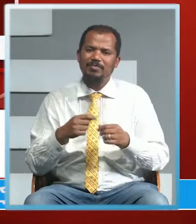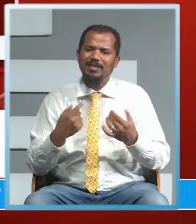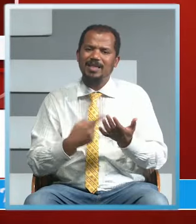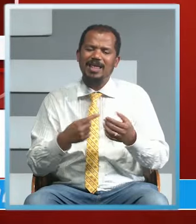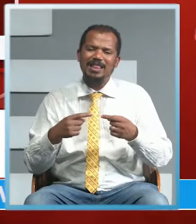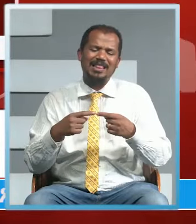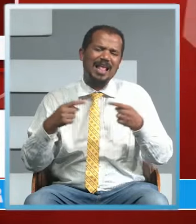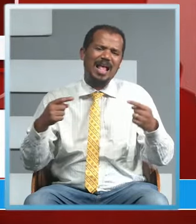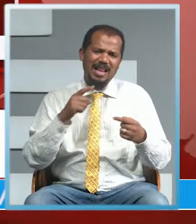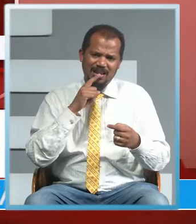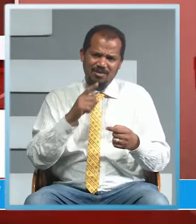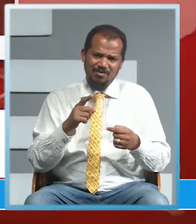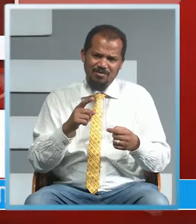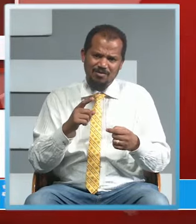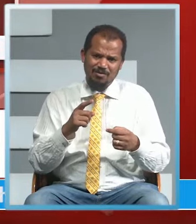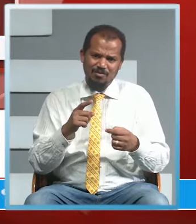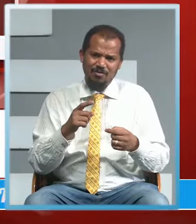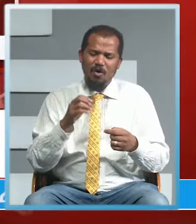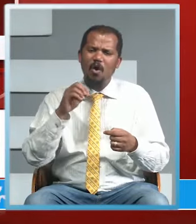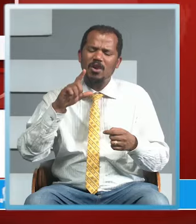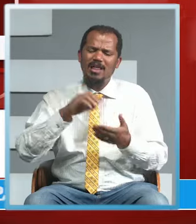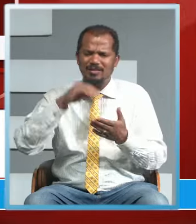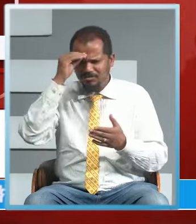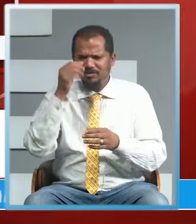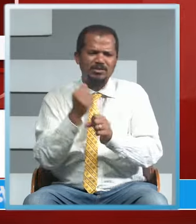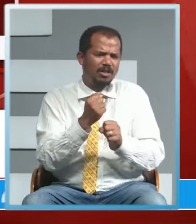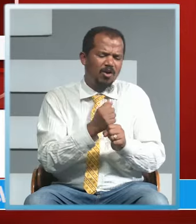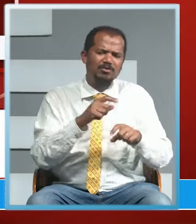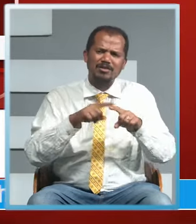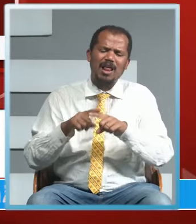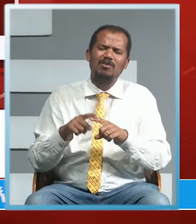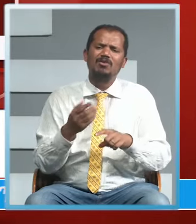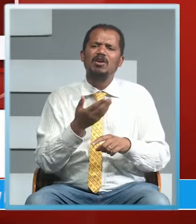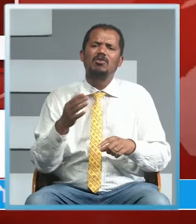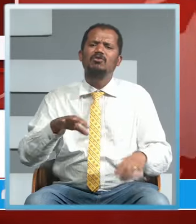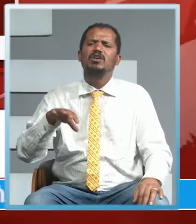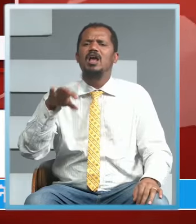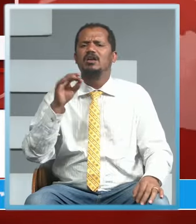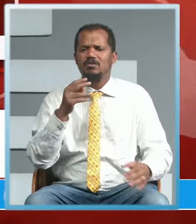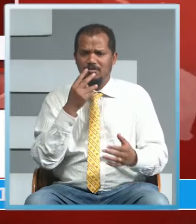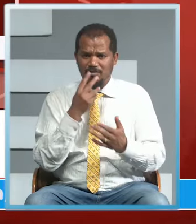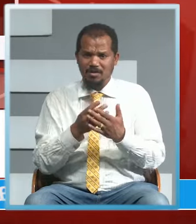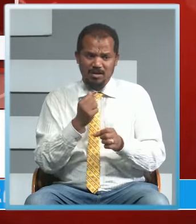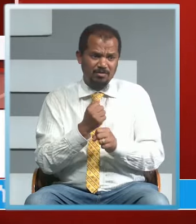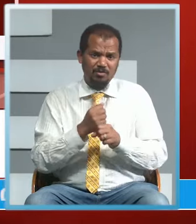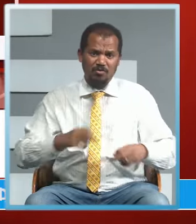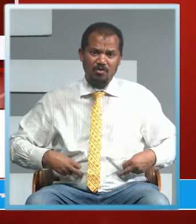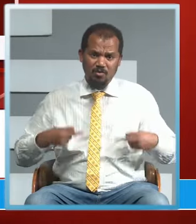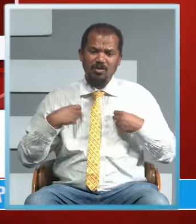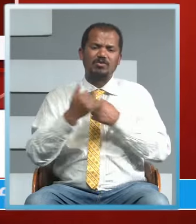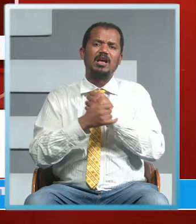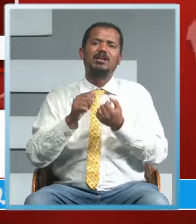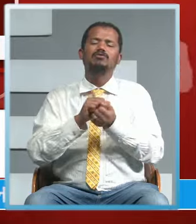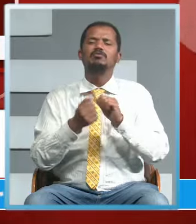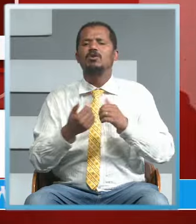ነው። ይሄ በስልክ ተወዳድሮ ያገኛሉ። ኦንላይን ቢዝነስ ስራዎች የሚሰሩ ስራ አሉ። እንግዲህ በመጡ ሰሩ ሁሉ በመልካም ሰርተው ህይወታቸውን ሀገራቸው የሚለውጡ